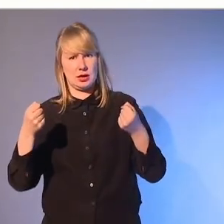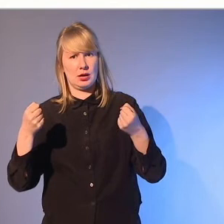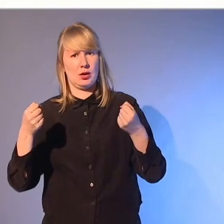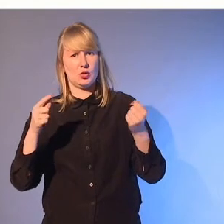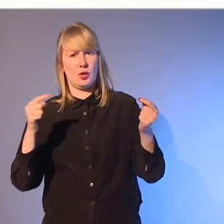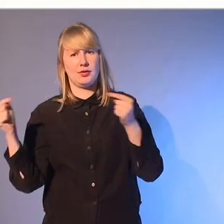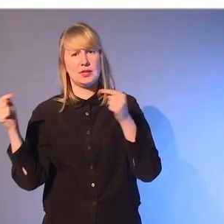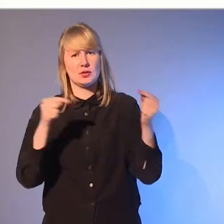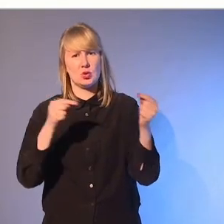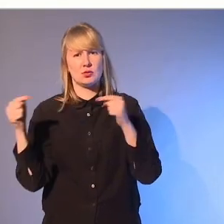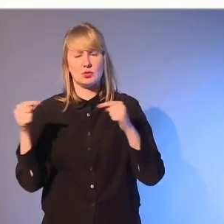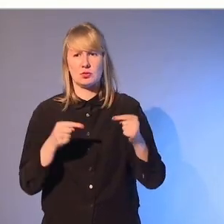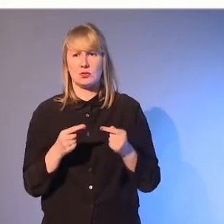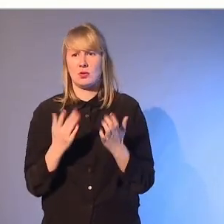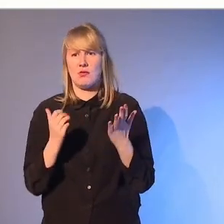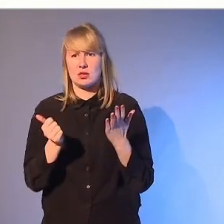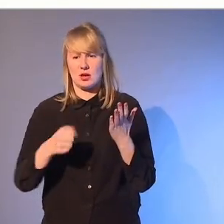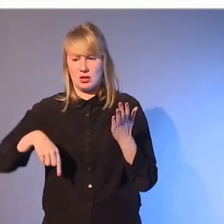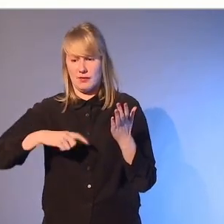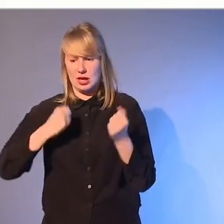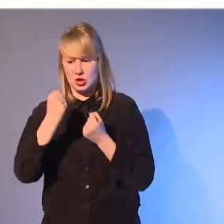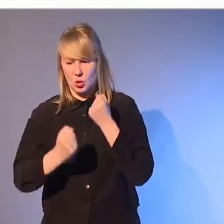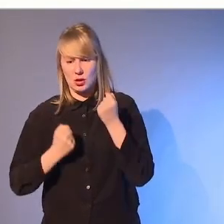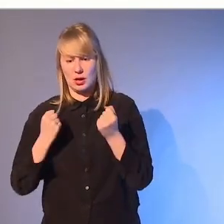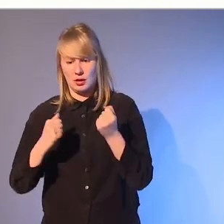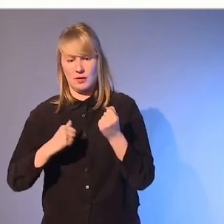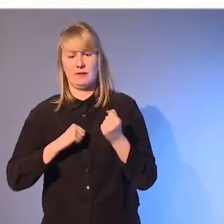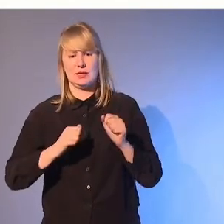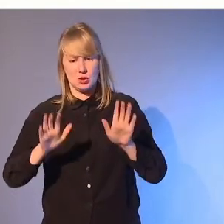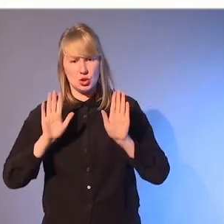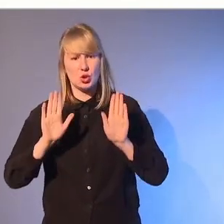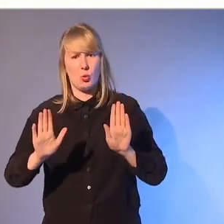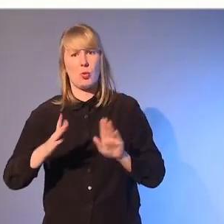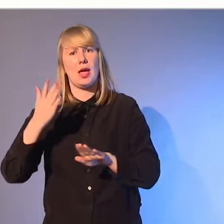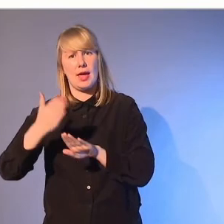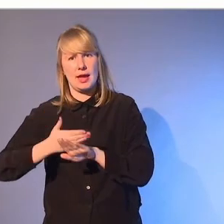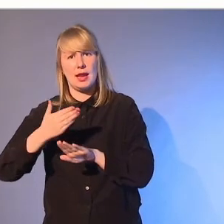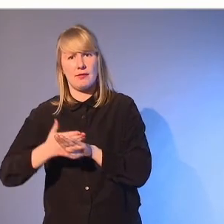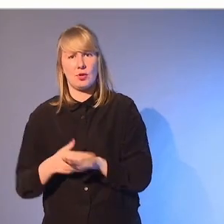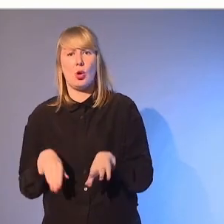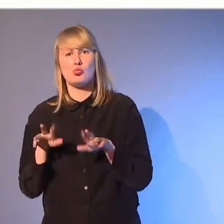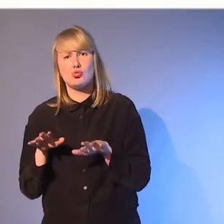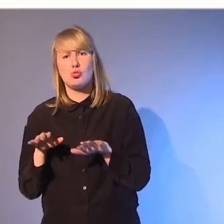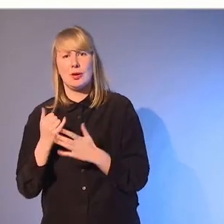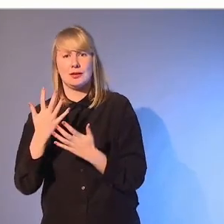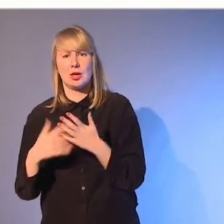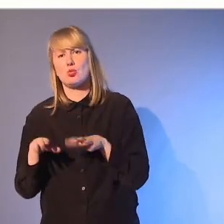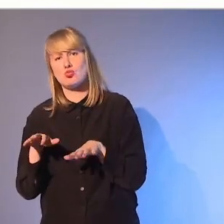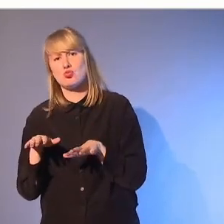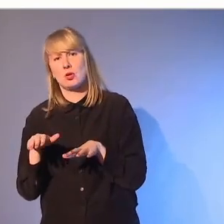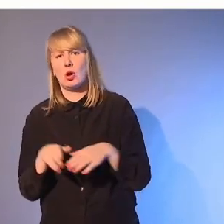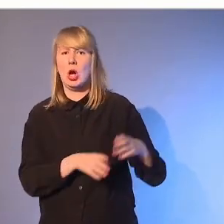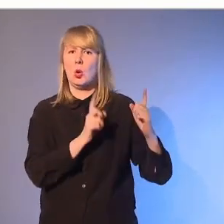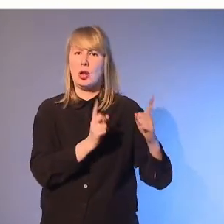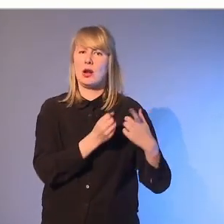diskusjonene om hva skal vi nå gjøre for å få stoppet det at elevene sitter og surfer på nettet mens